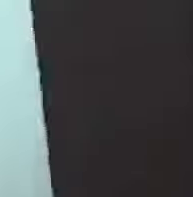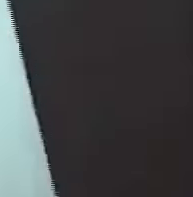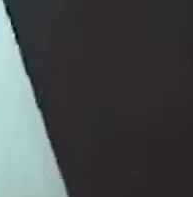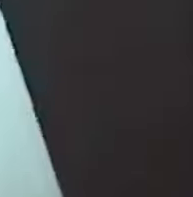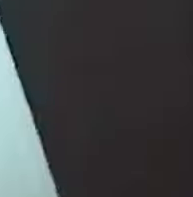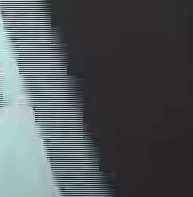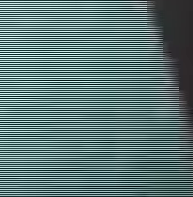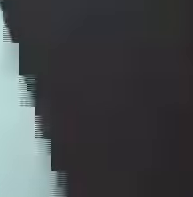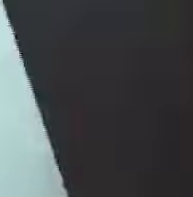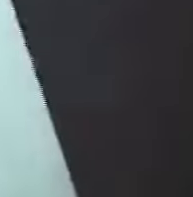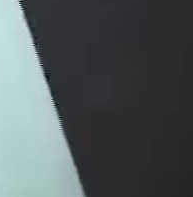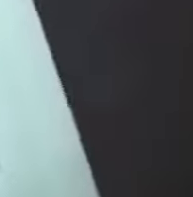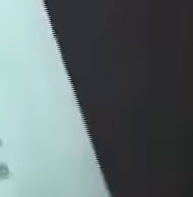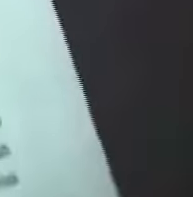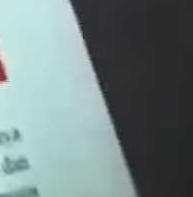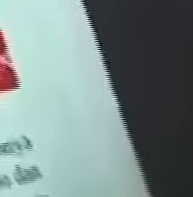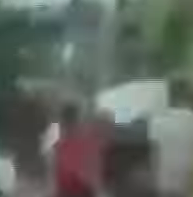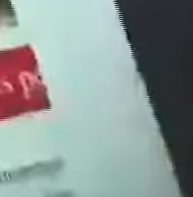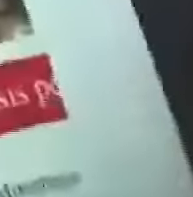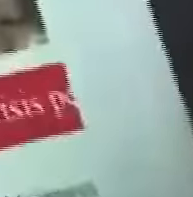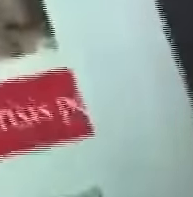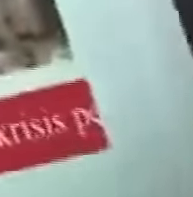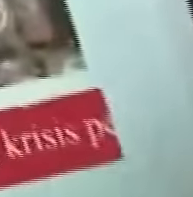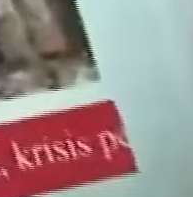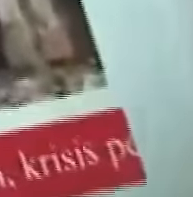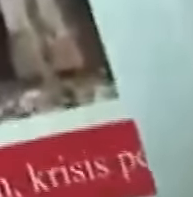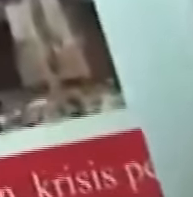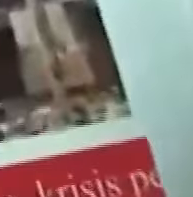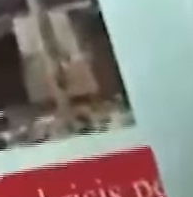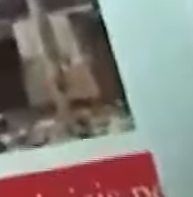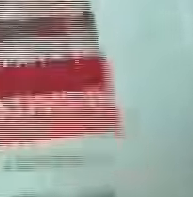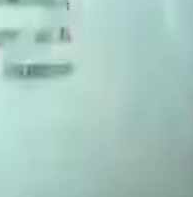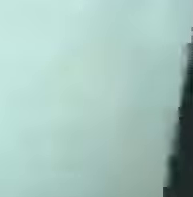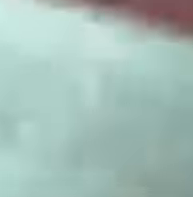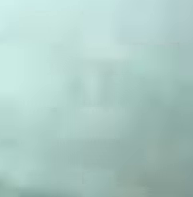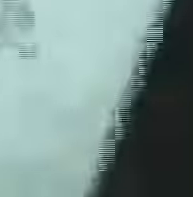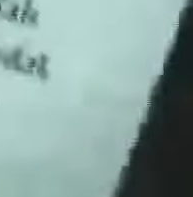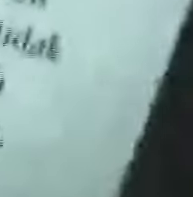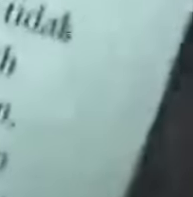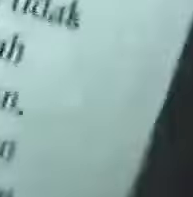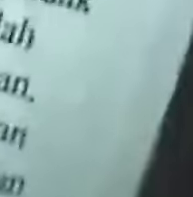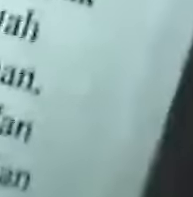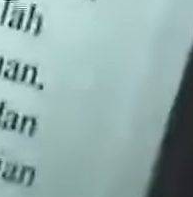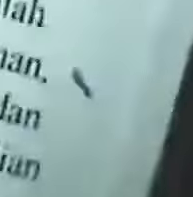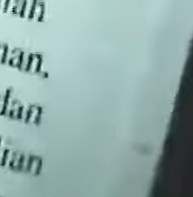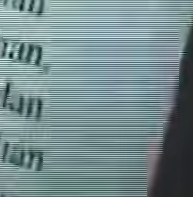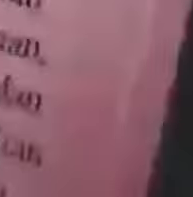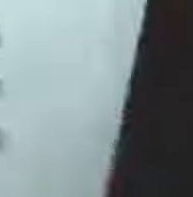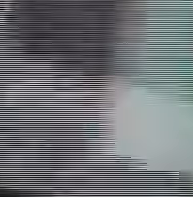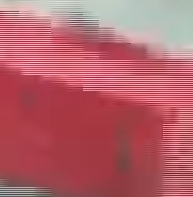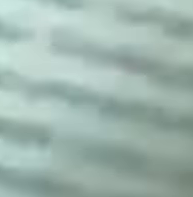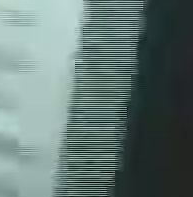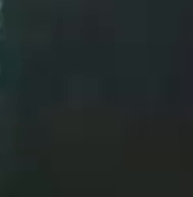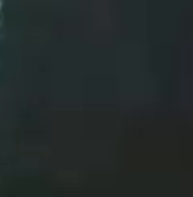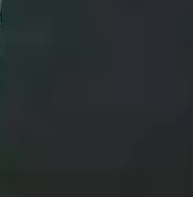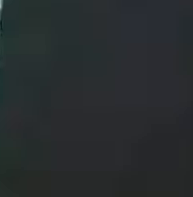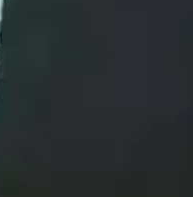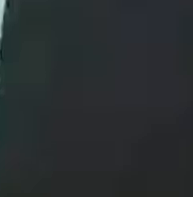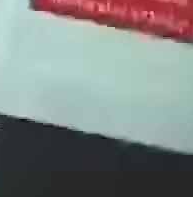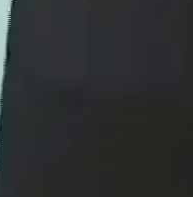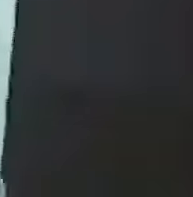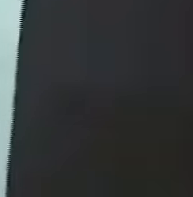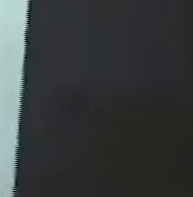Minimnya suara rakyat telah melahirkan pemimpin yang tidak mampu mengatasi masalah mendasar seperti kemiskinan, krisis pendidikan,